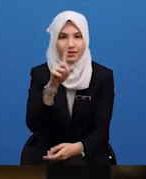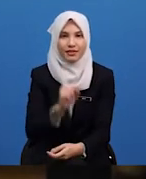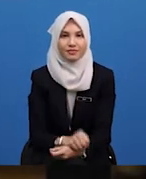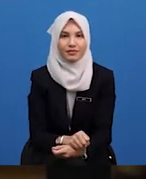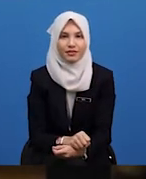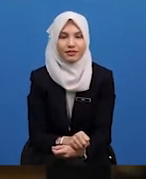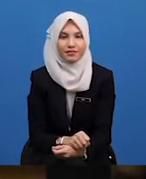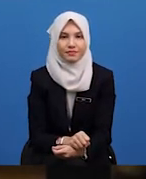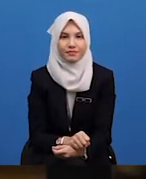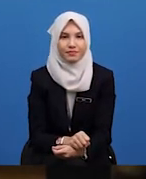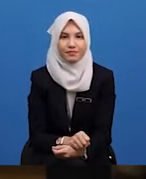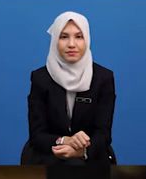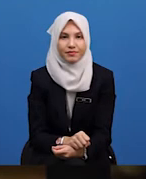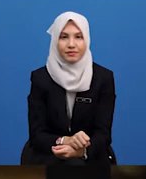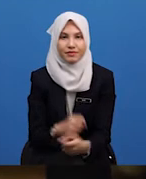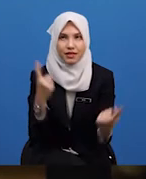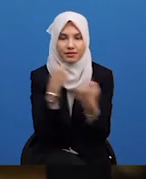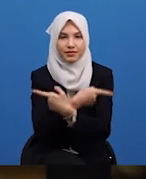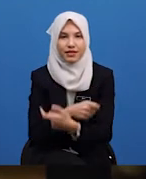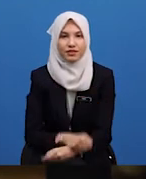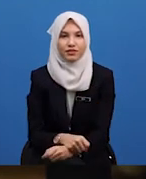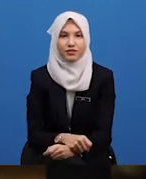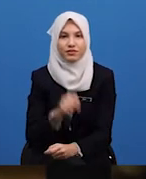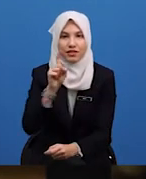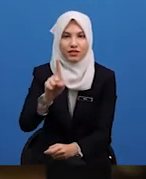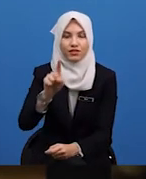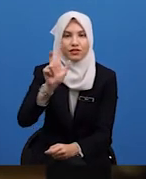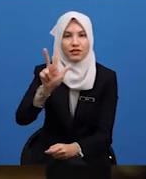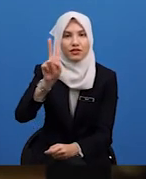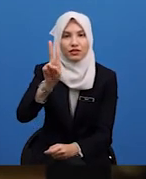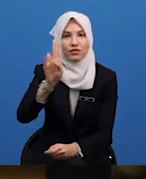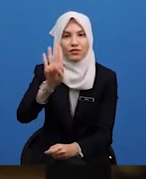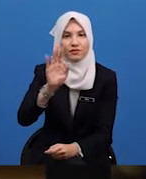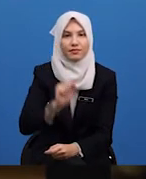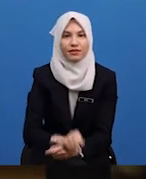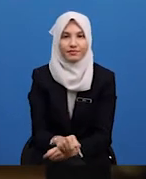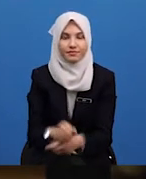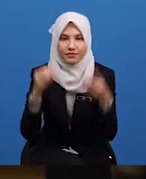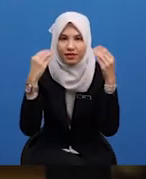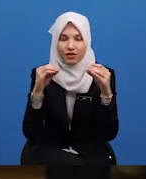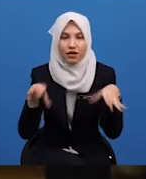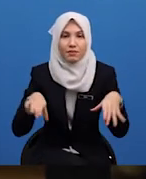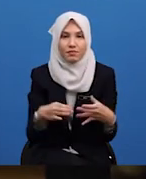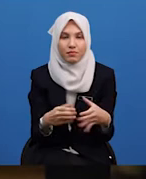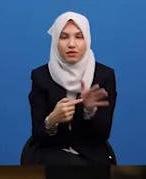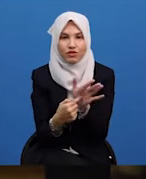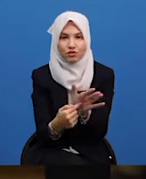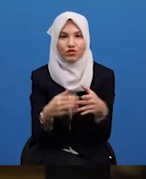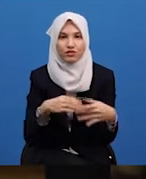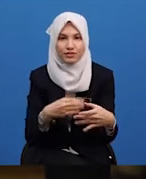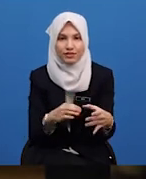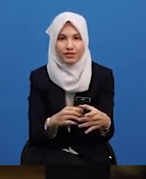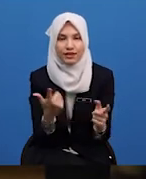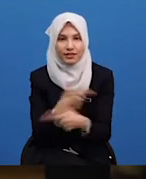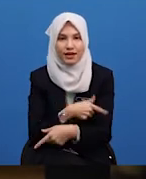latihan kromatik silang not 1, 3, 2, 4. Cikgu akan membuat tunjuk cara